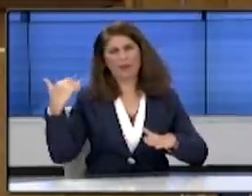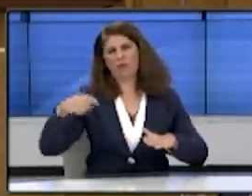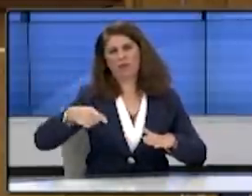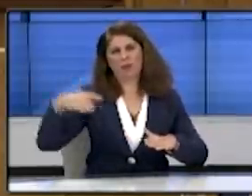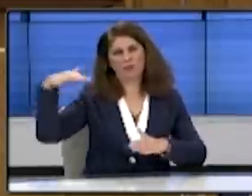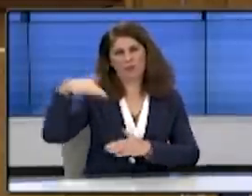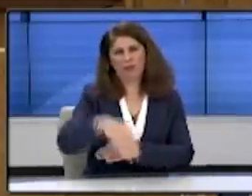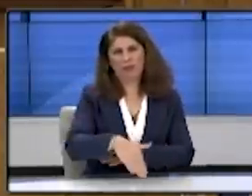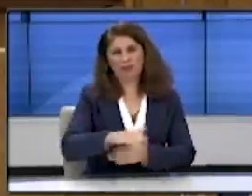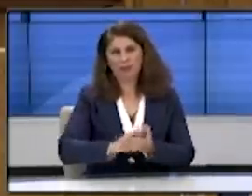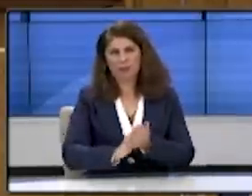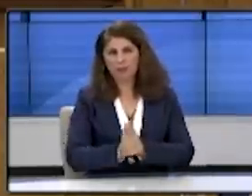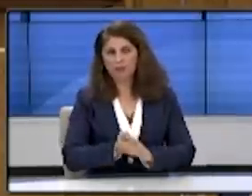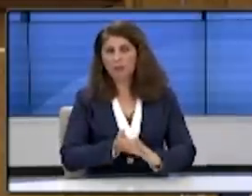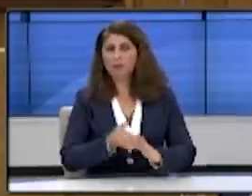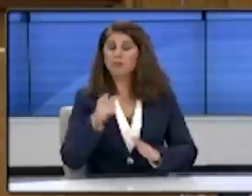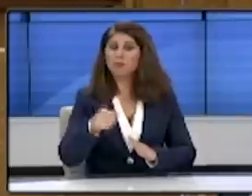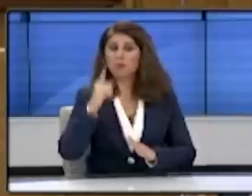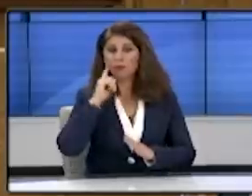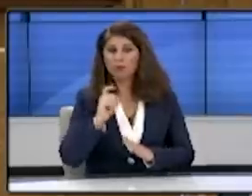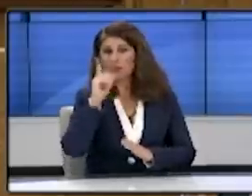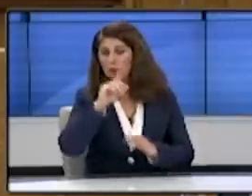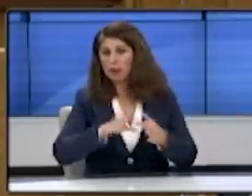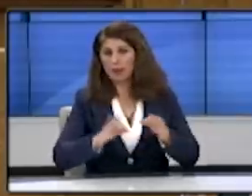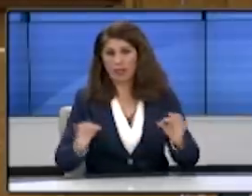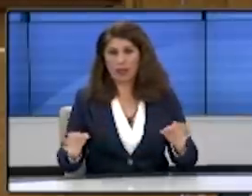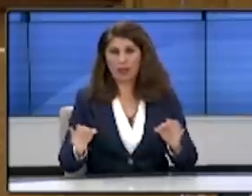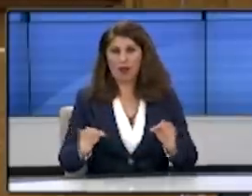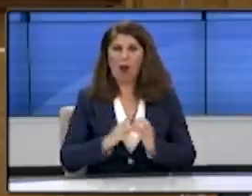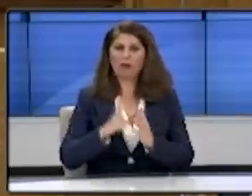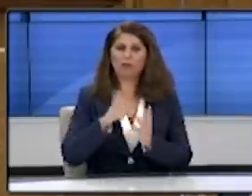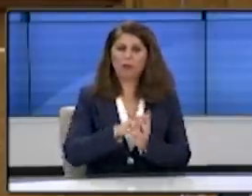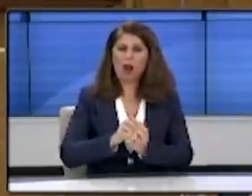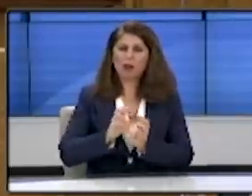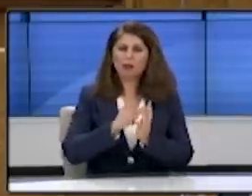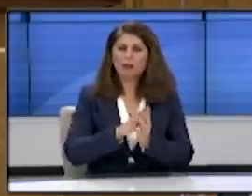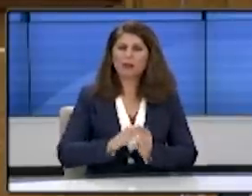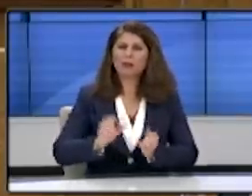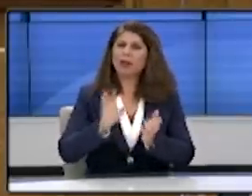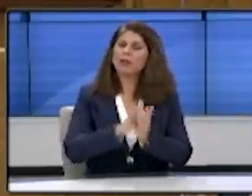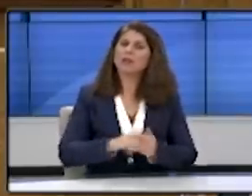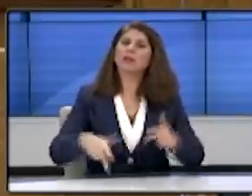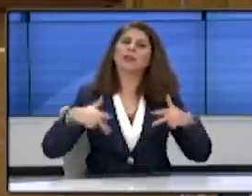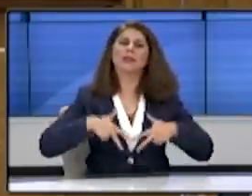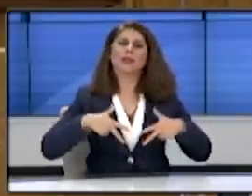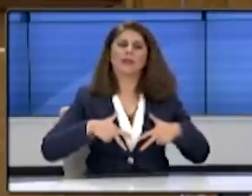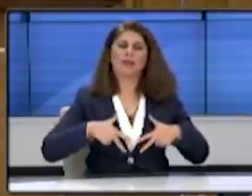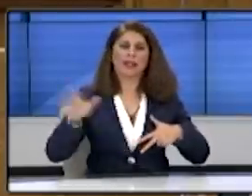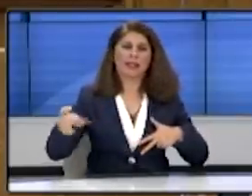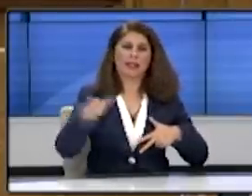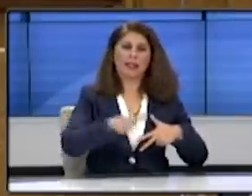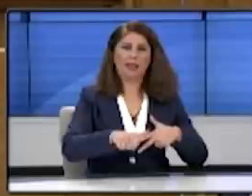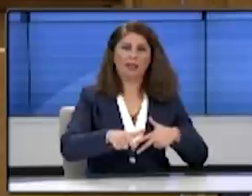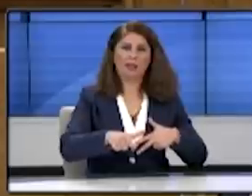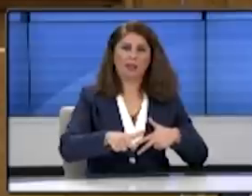καταρρεύσει. Είναι και αυτό το γνωστό παραμυθάκι που αναμασούν τα εκάστοτε κυβερνητικά στελέχη. Να